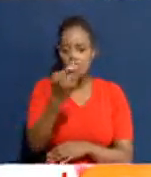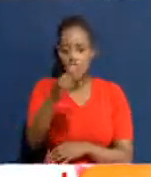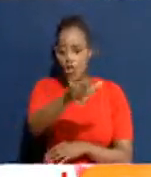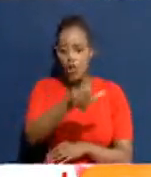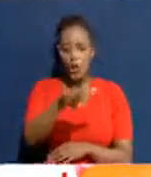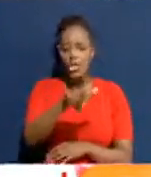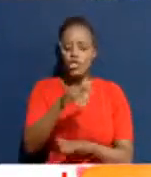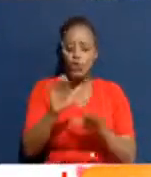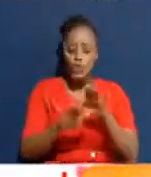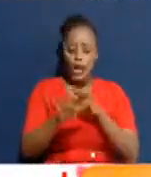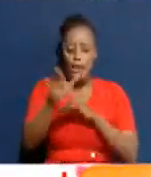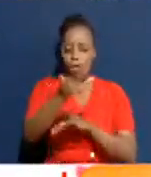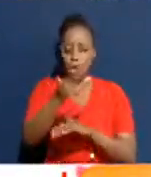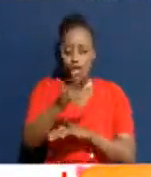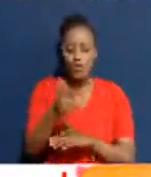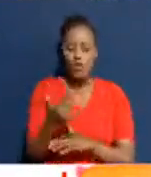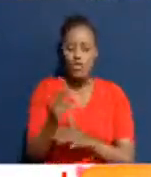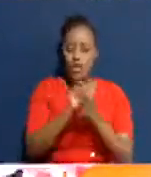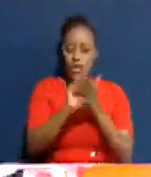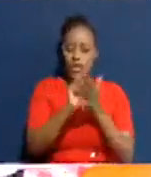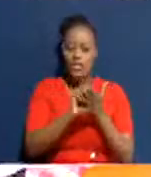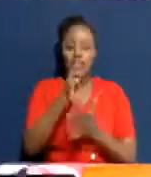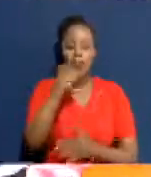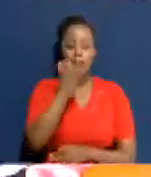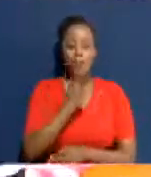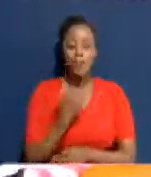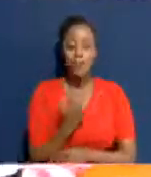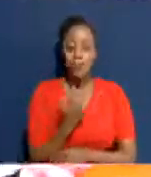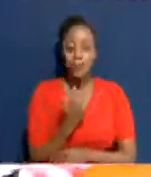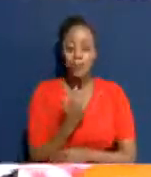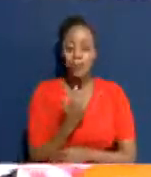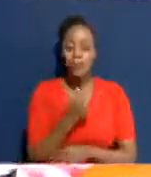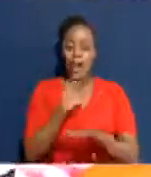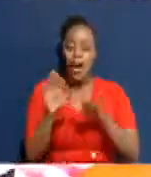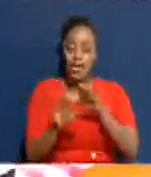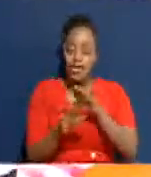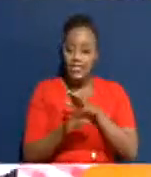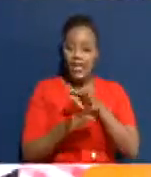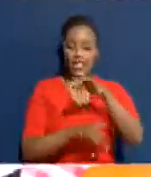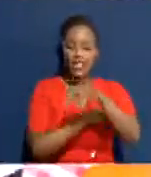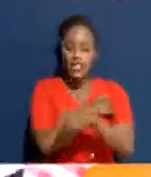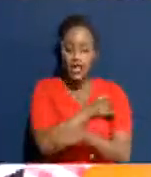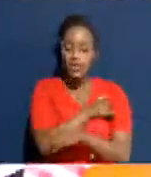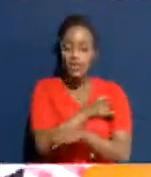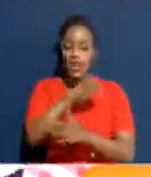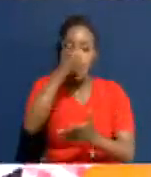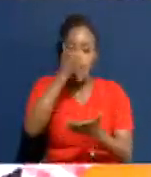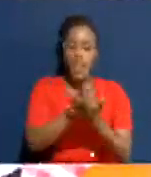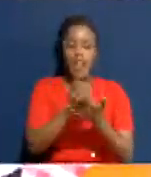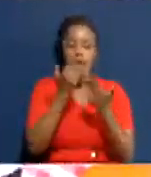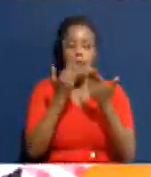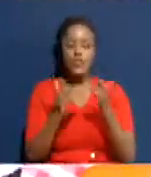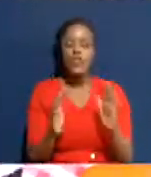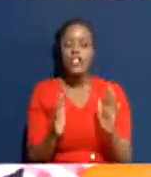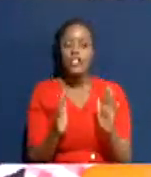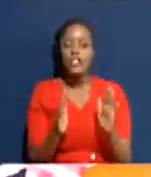location, na permit imeandikwa na assistant chief, muhuri wake iko hapo,